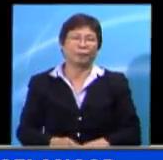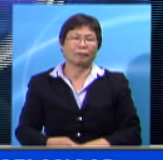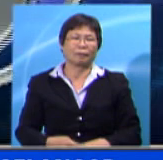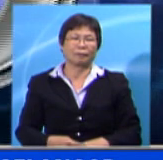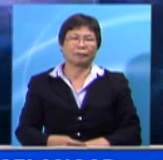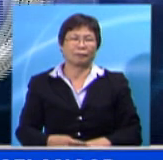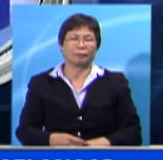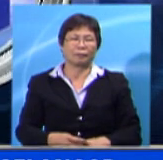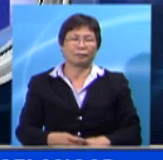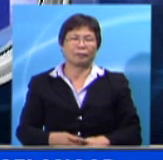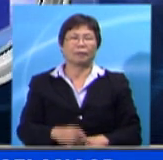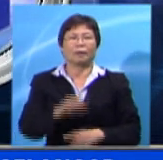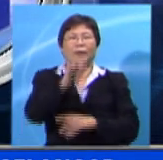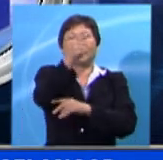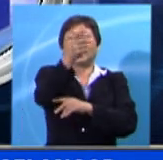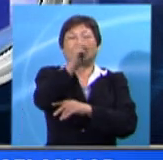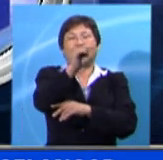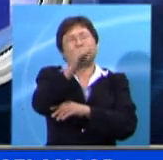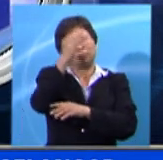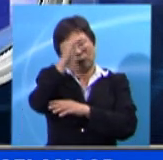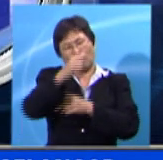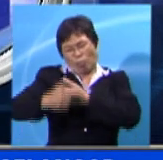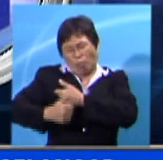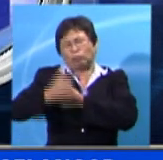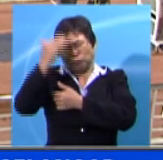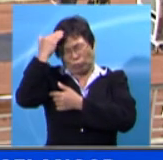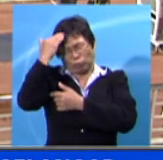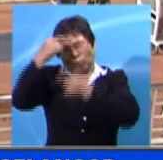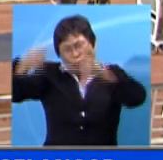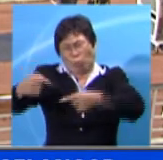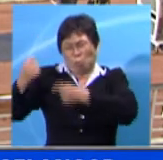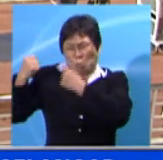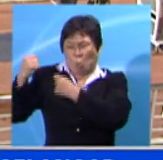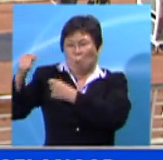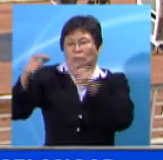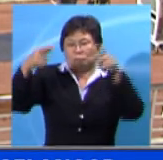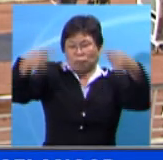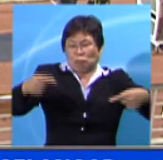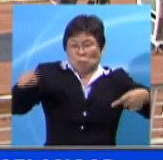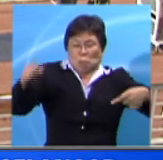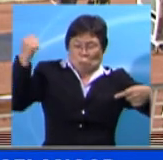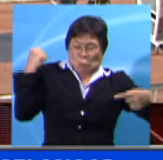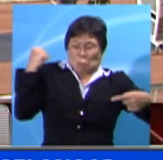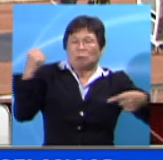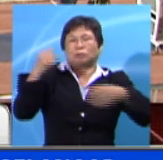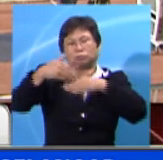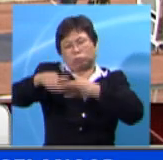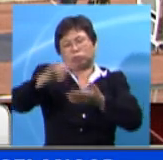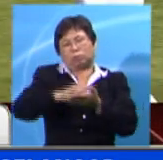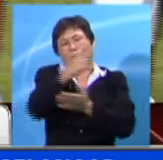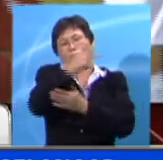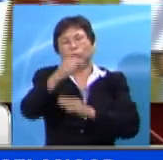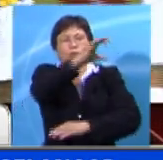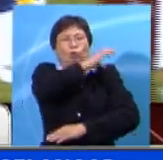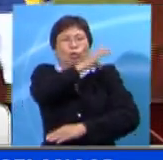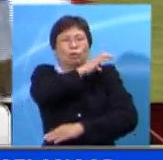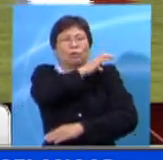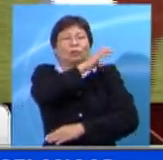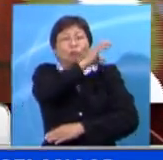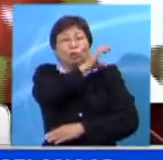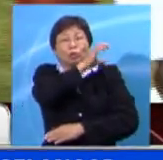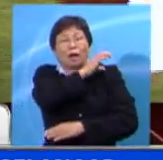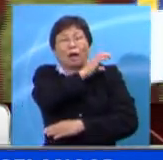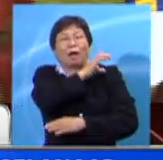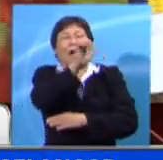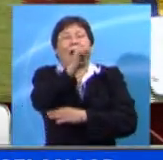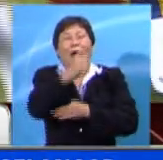kedua ATM Pawan lebih menanti mereka dalam perlawanan seterusnya justeru jurulatih B saten